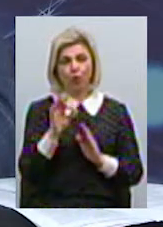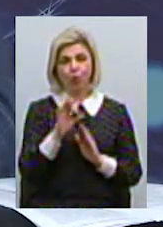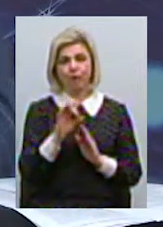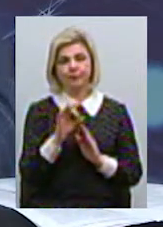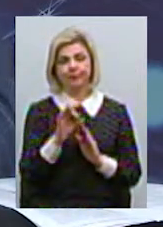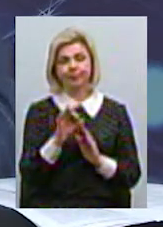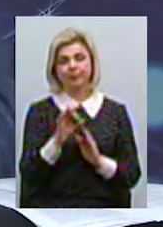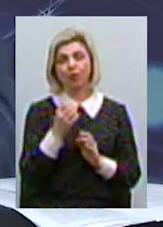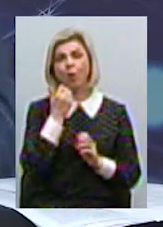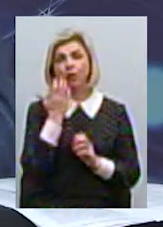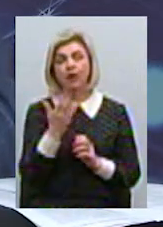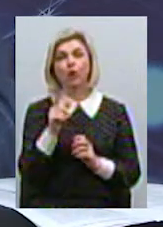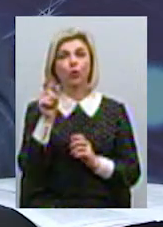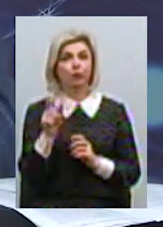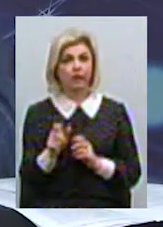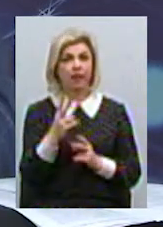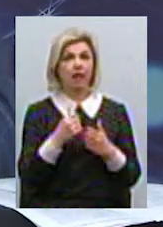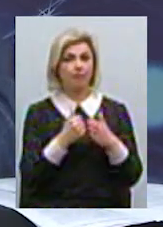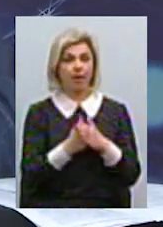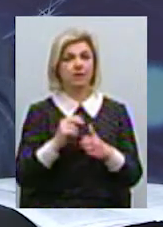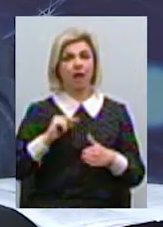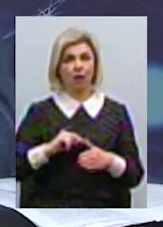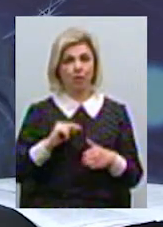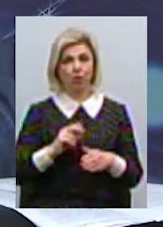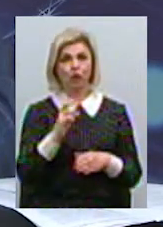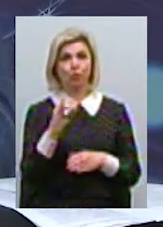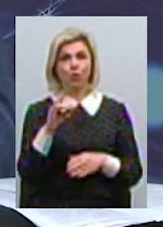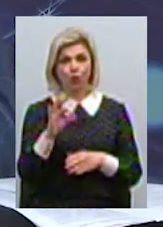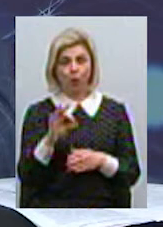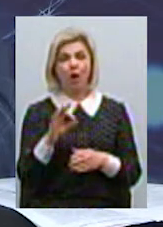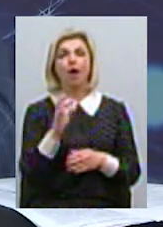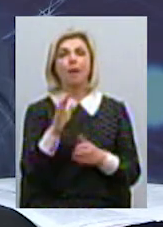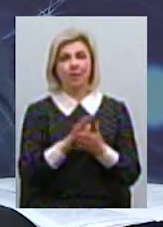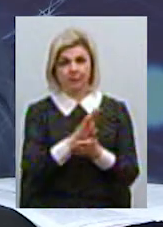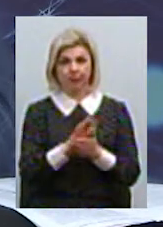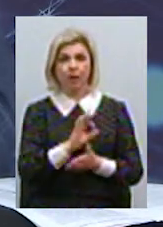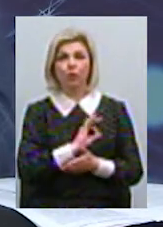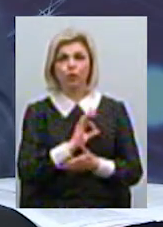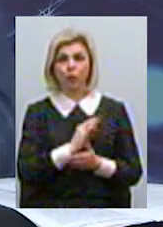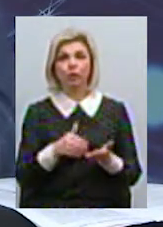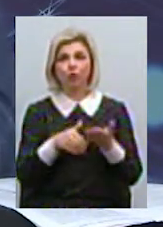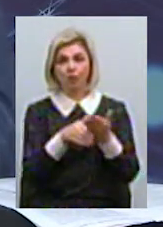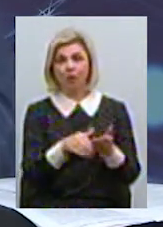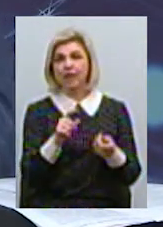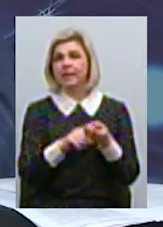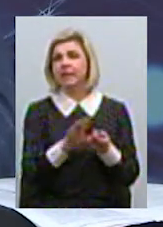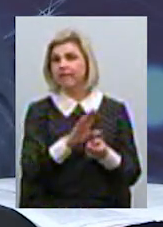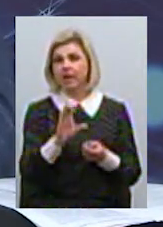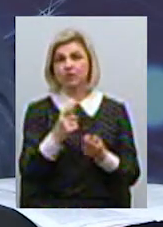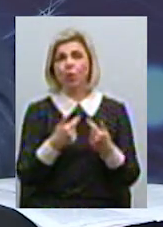радниці, коли людина на базі роботи бюро безоплатної правової допомоги, зовсім не пов'язана з органами влади,